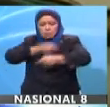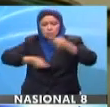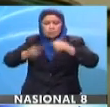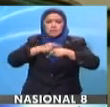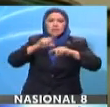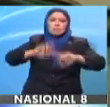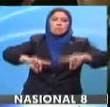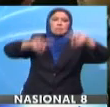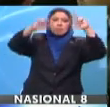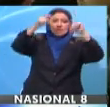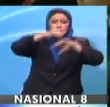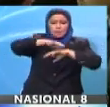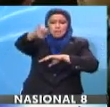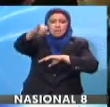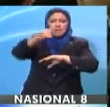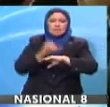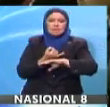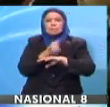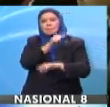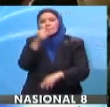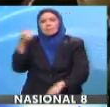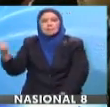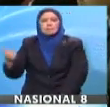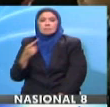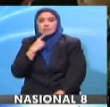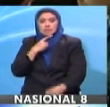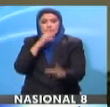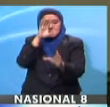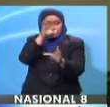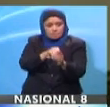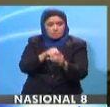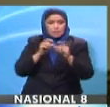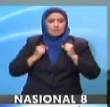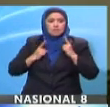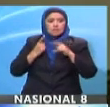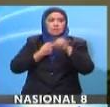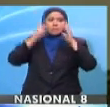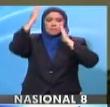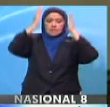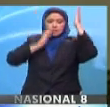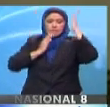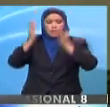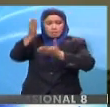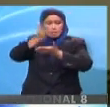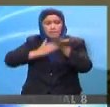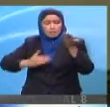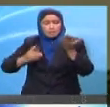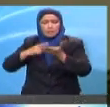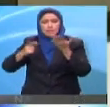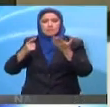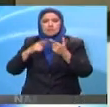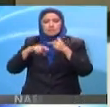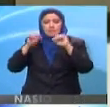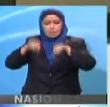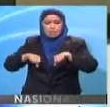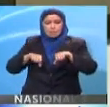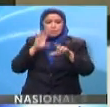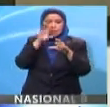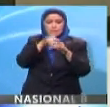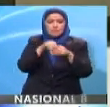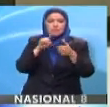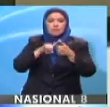dan sebagainya bagi penglibatan sektor swasta dari Malaysia antara sektor yang boleh diteroka ialah pembangunan